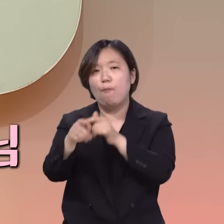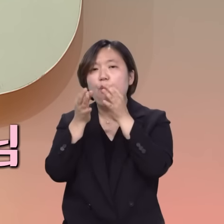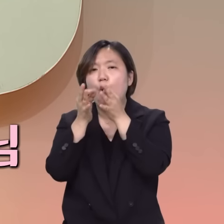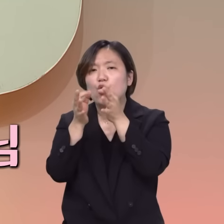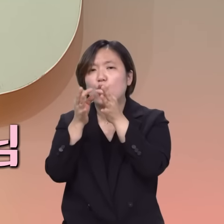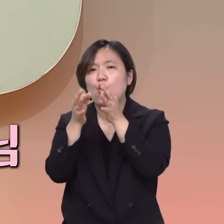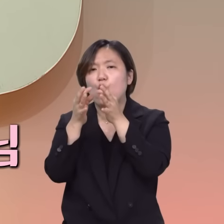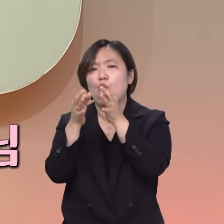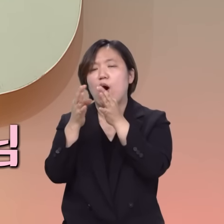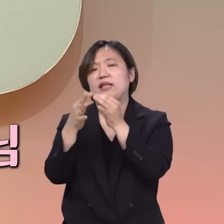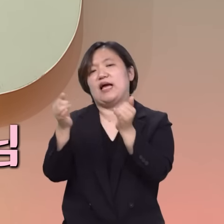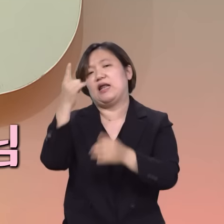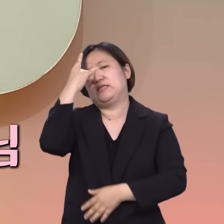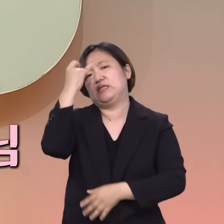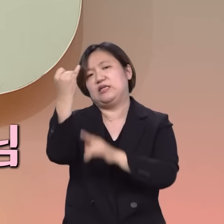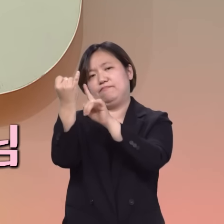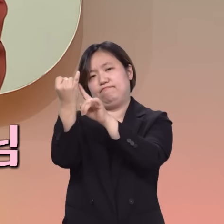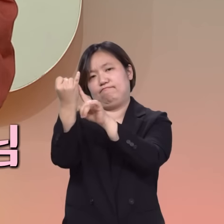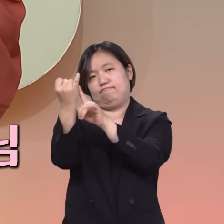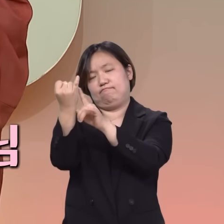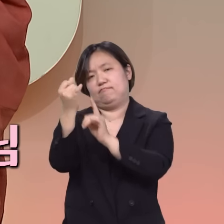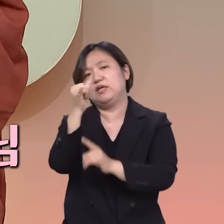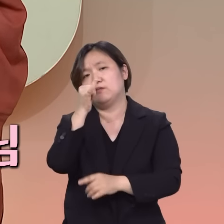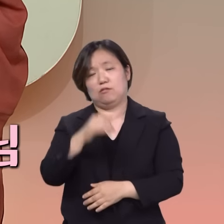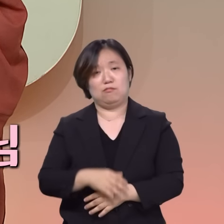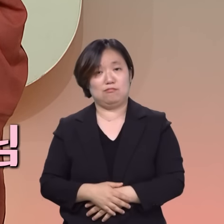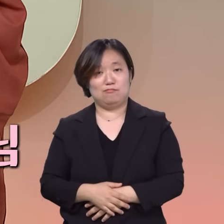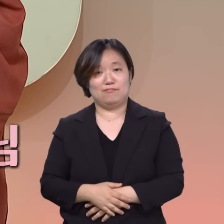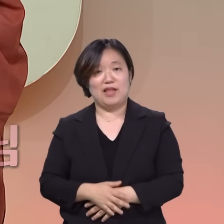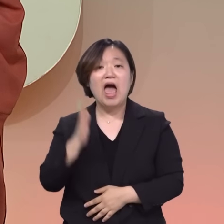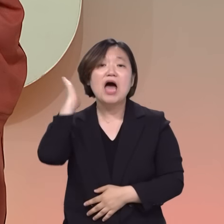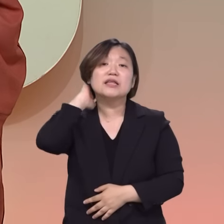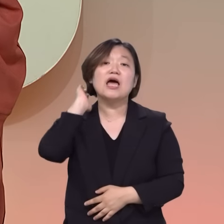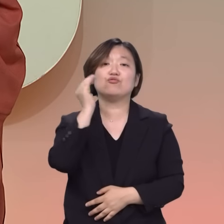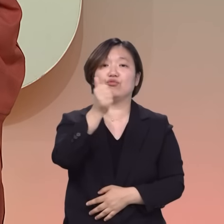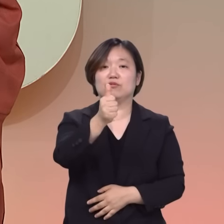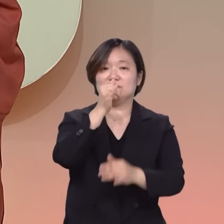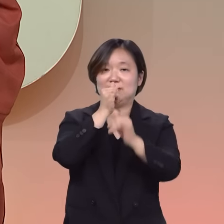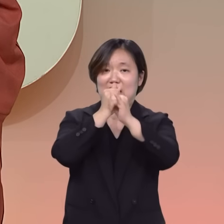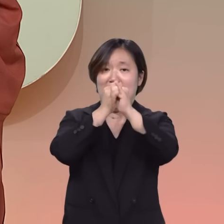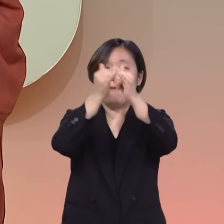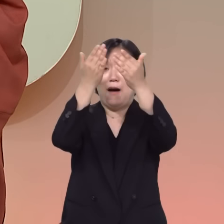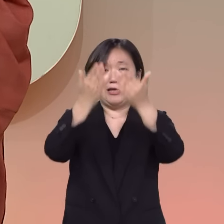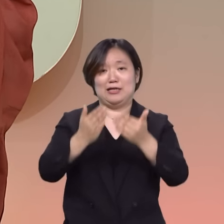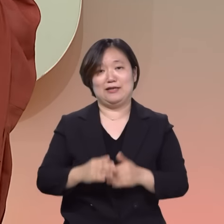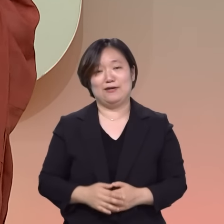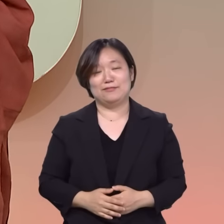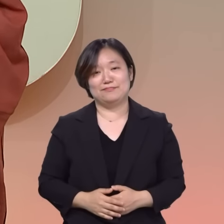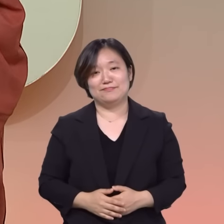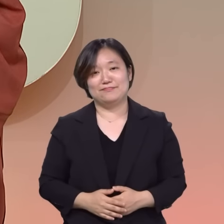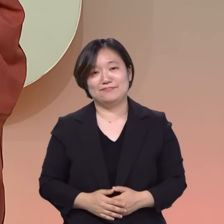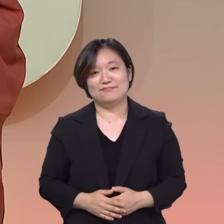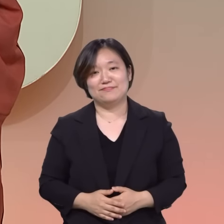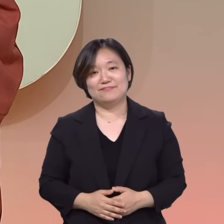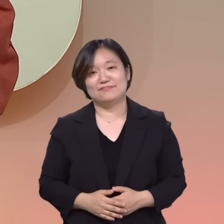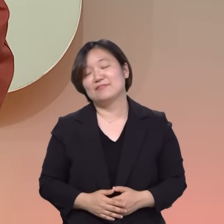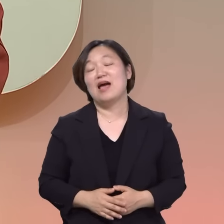스님이 계십니다 그래서 대통령 훈장 상까지 받으셨대요 와 그 대통령